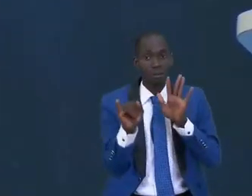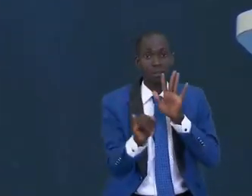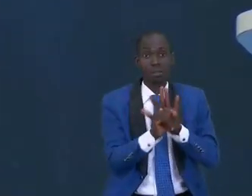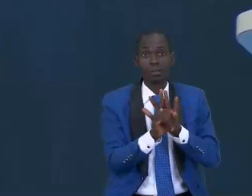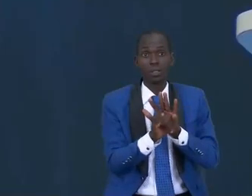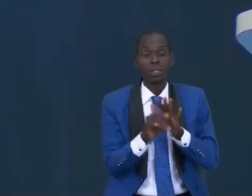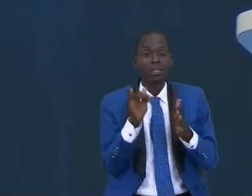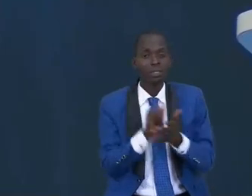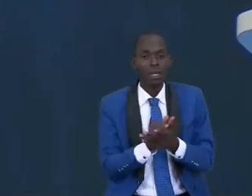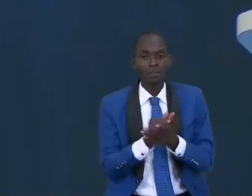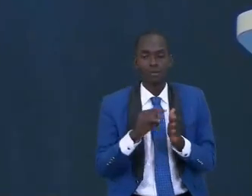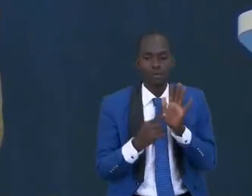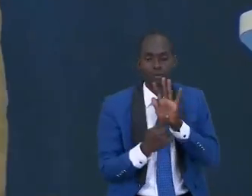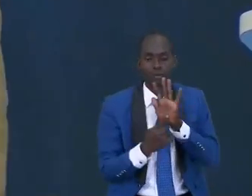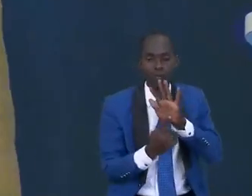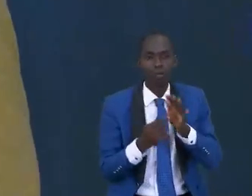le badge